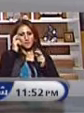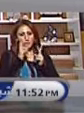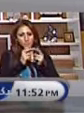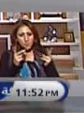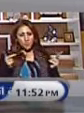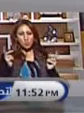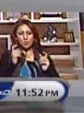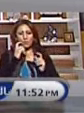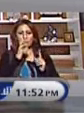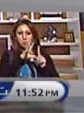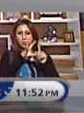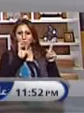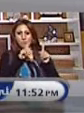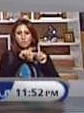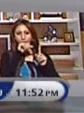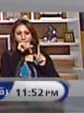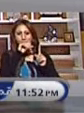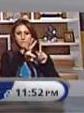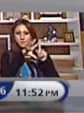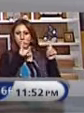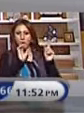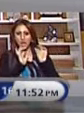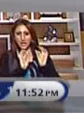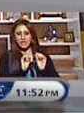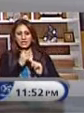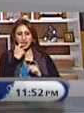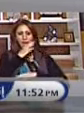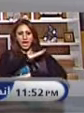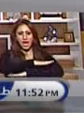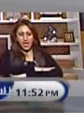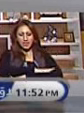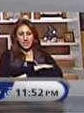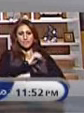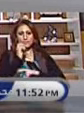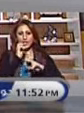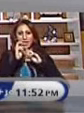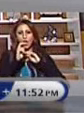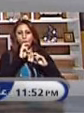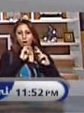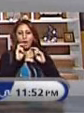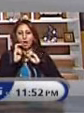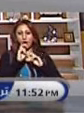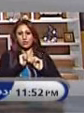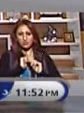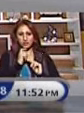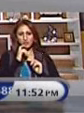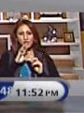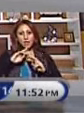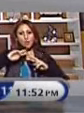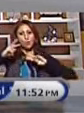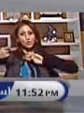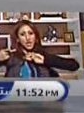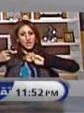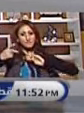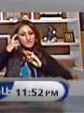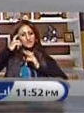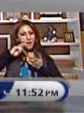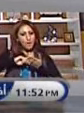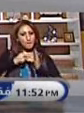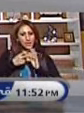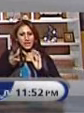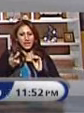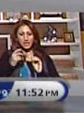اجمل ما تركه لنا الرسول عليه الصلاه والسلام هو ادب الحوار فكيف نختلف وكيف نتحاور وكيف